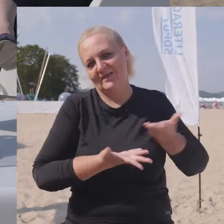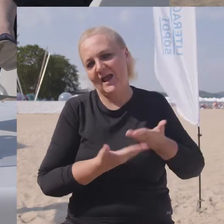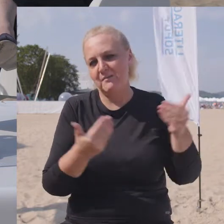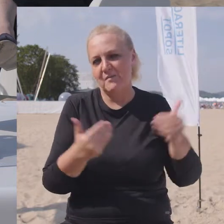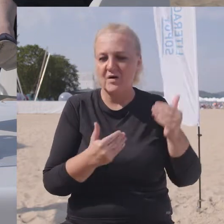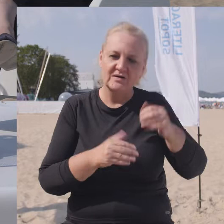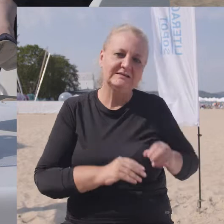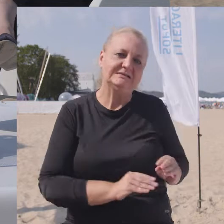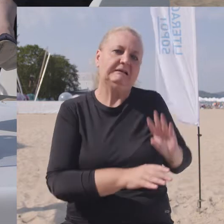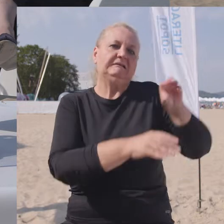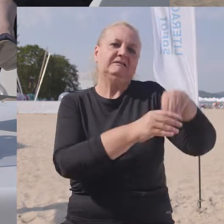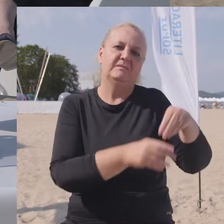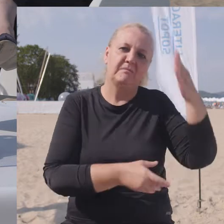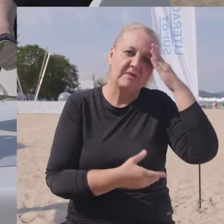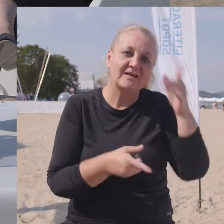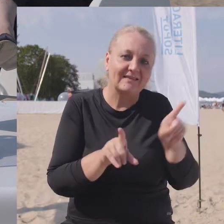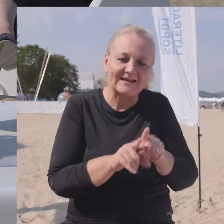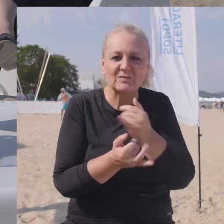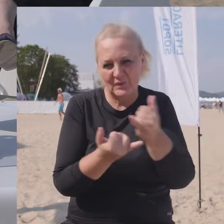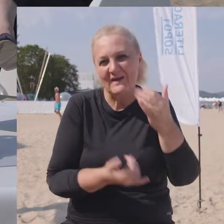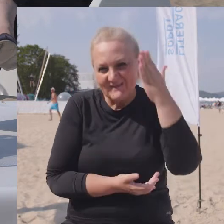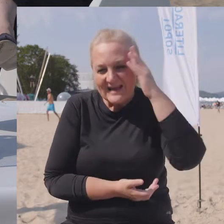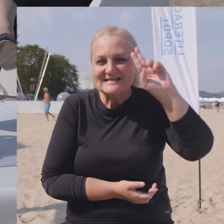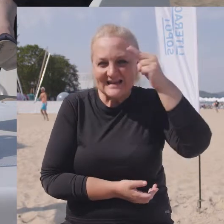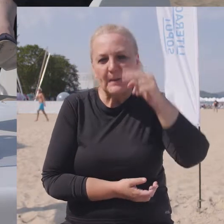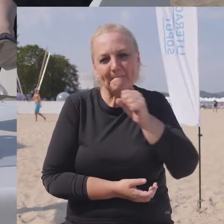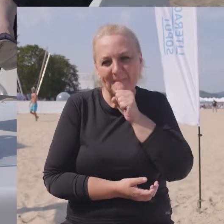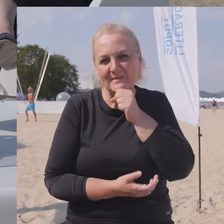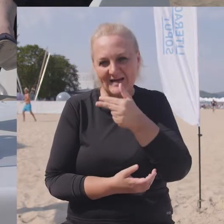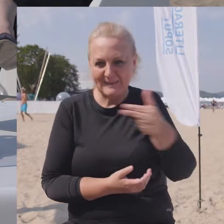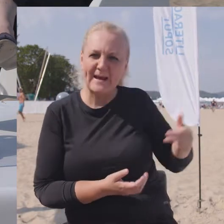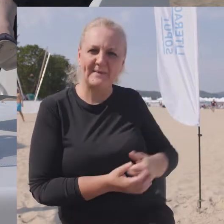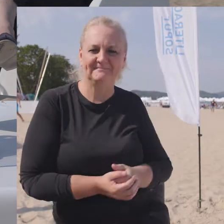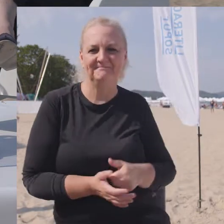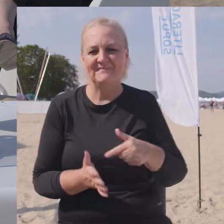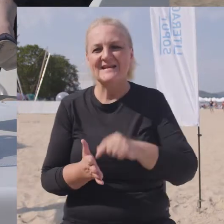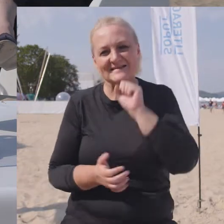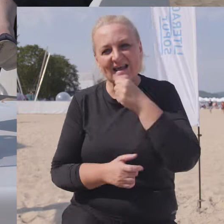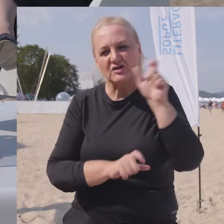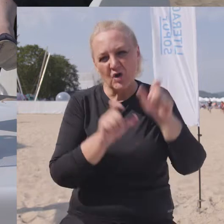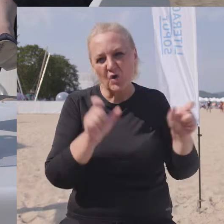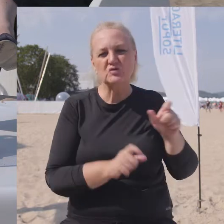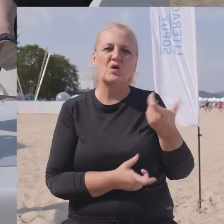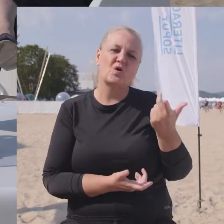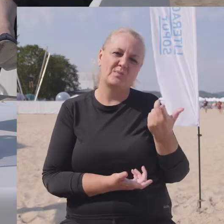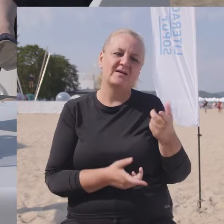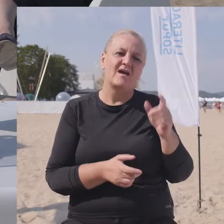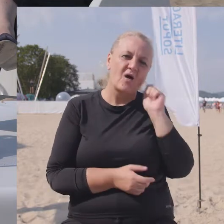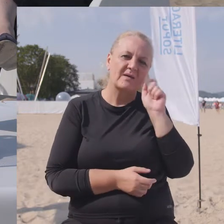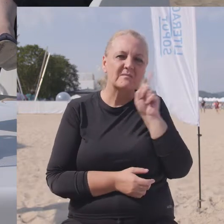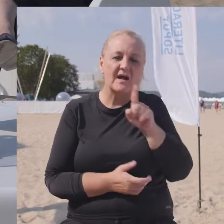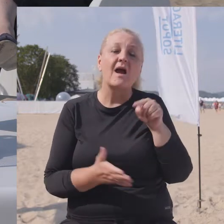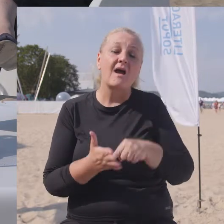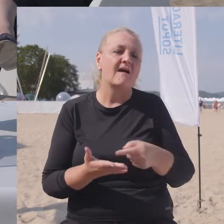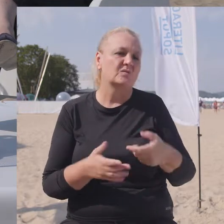możliwość zamieszkania, no i tak dalej. Wszyscy znamy stereotypy dotyczące seniorek i seniorów. Dużo